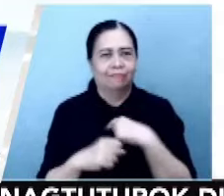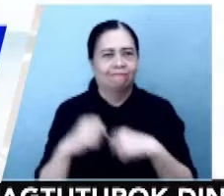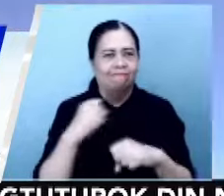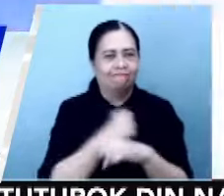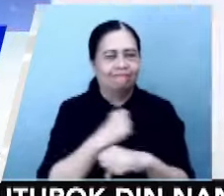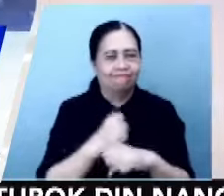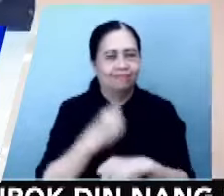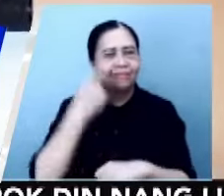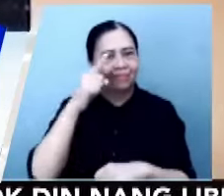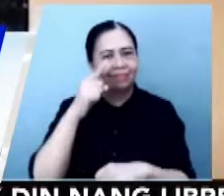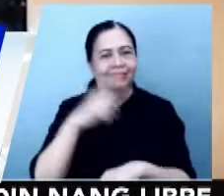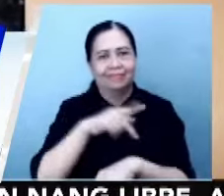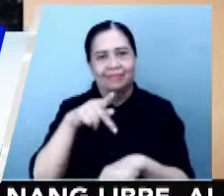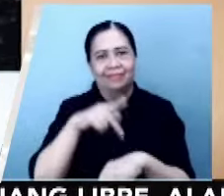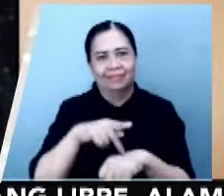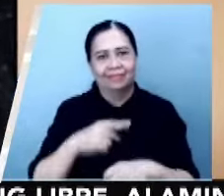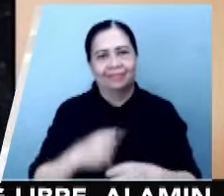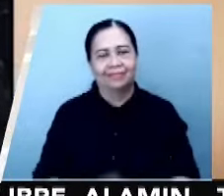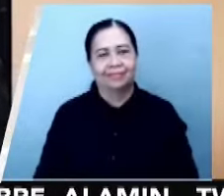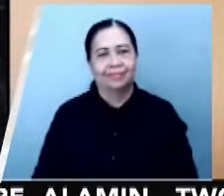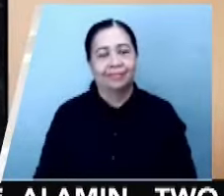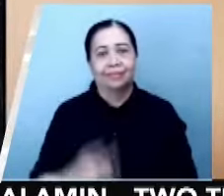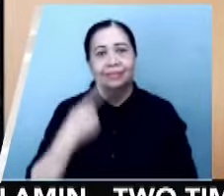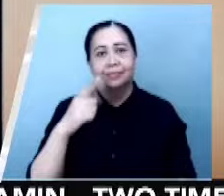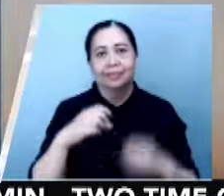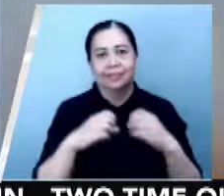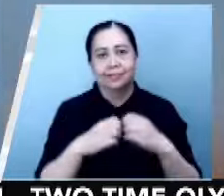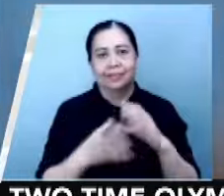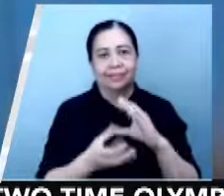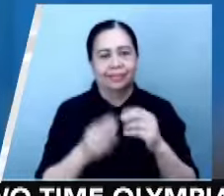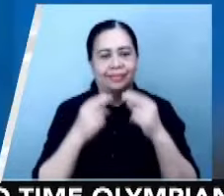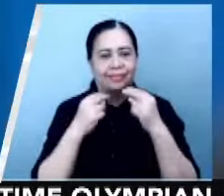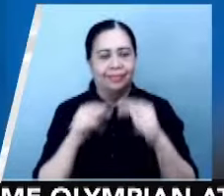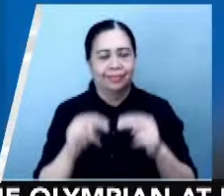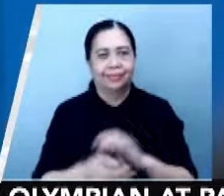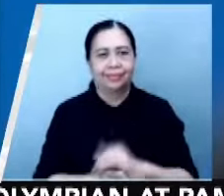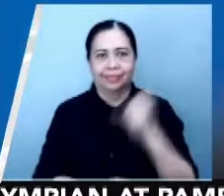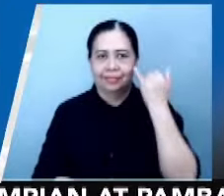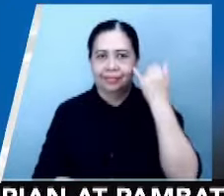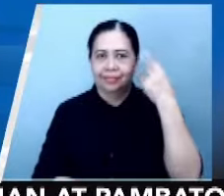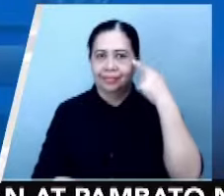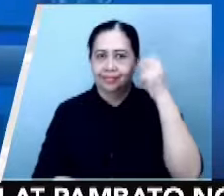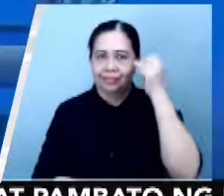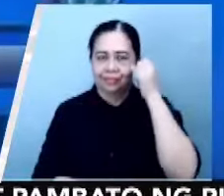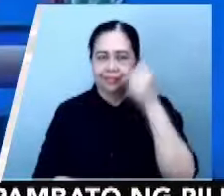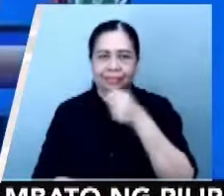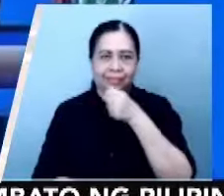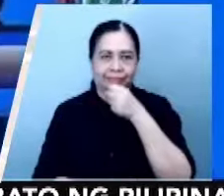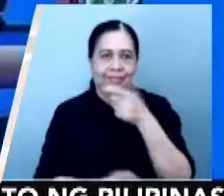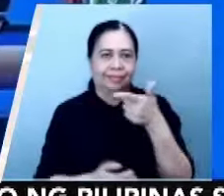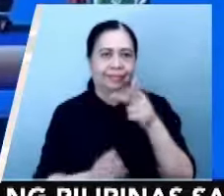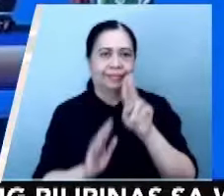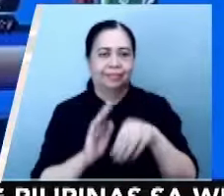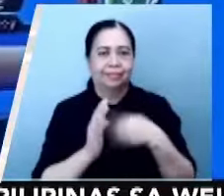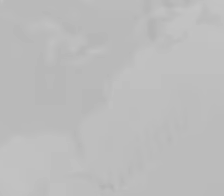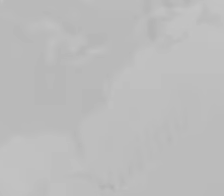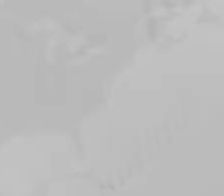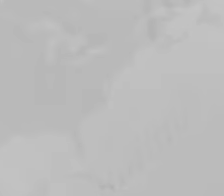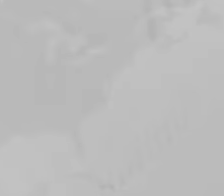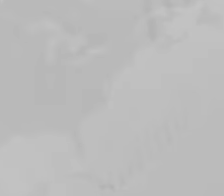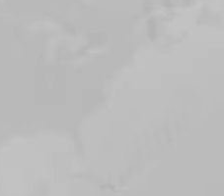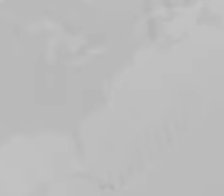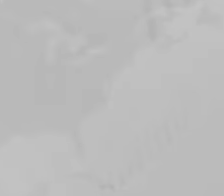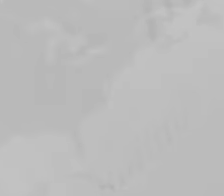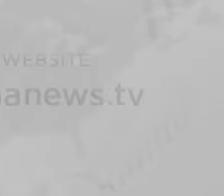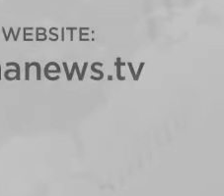po. Para sa GMA Integrated News, JP Soriano, nakatutok 24 oras.